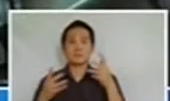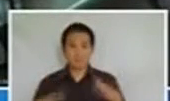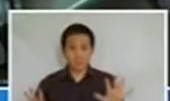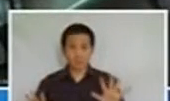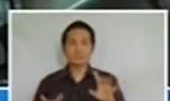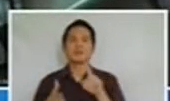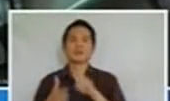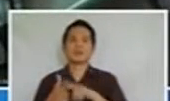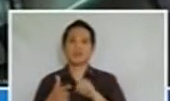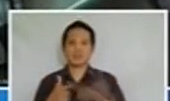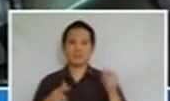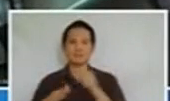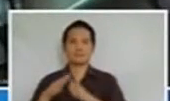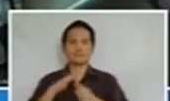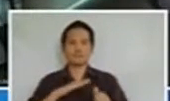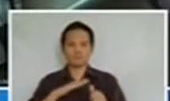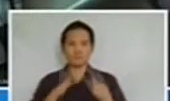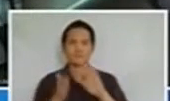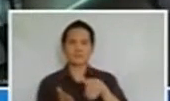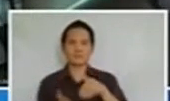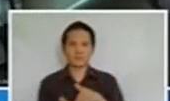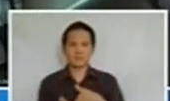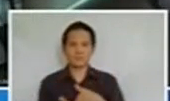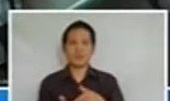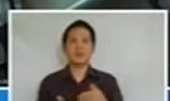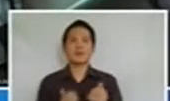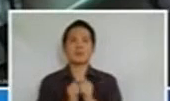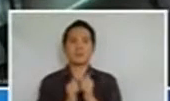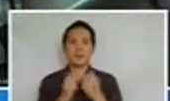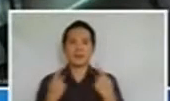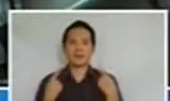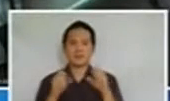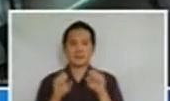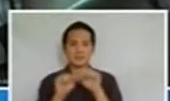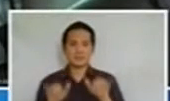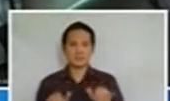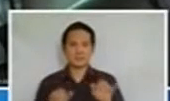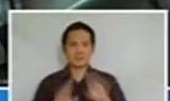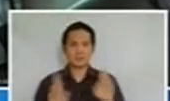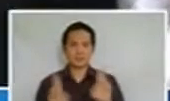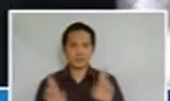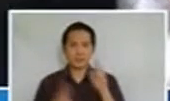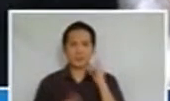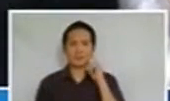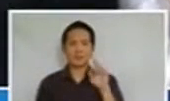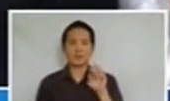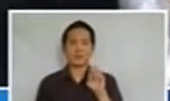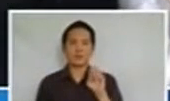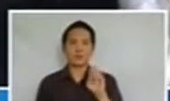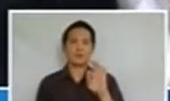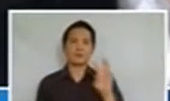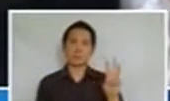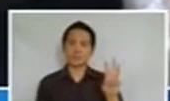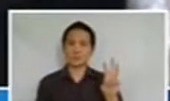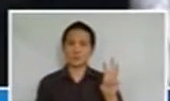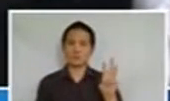Puntaan naman natin si PTV correspondent Daniel Grace de Guzman mula sa Cordillera.